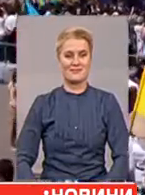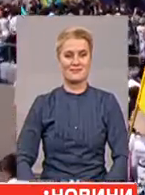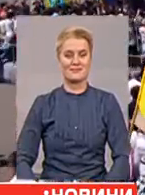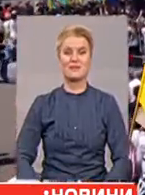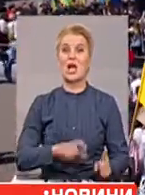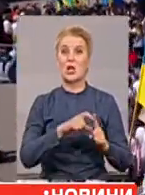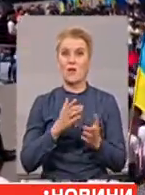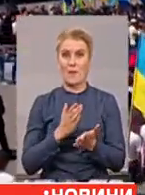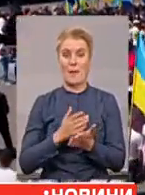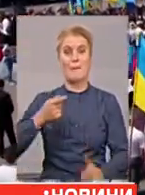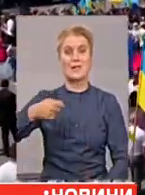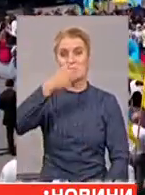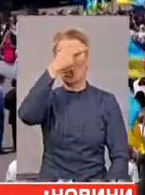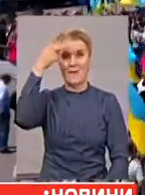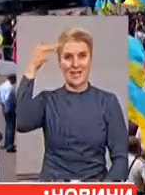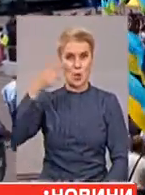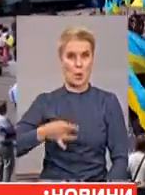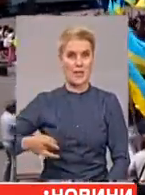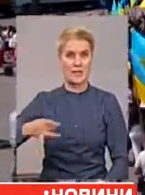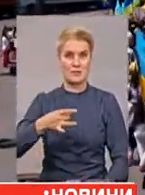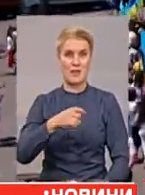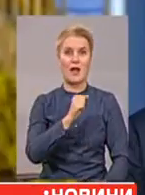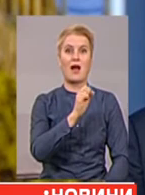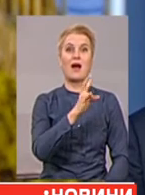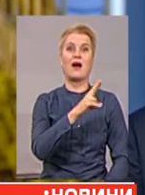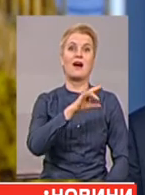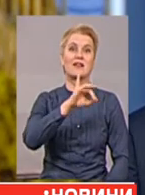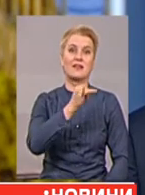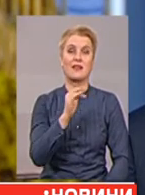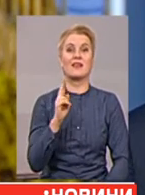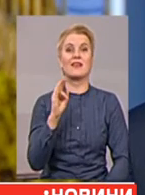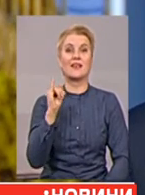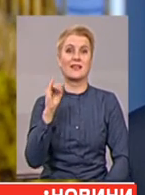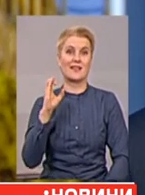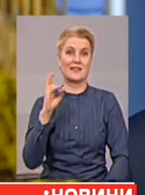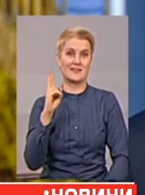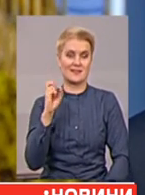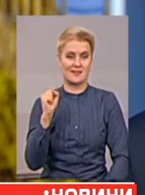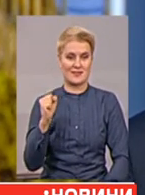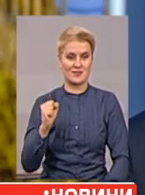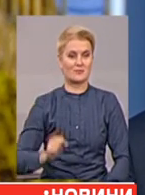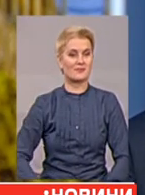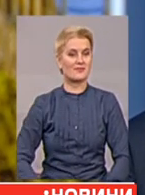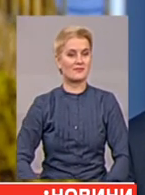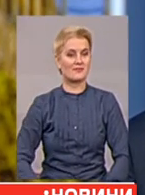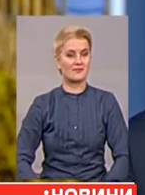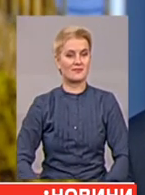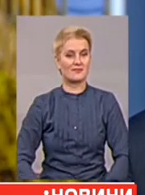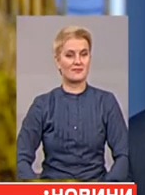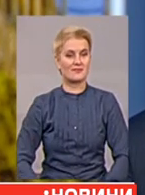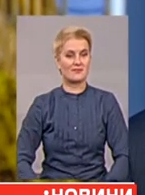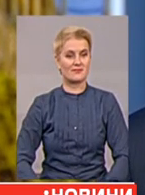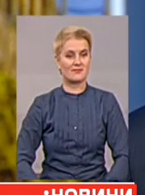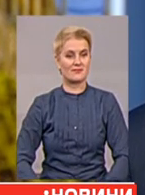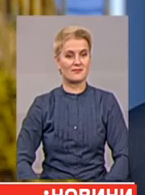Слово має президент Словацької Республіки Андрій Кіска. Слово має президент Словенської Республіки Андрій